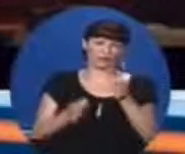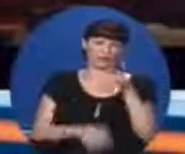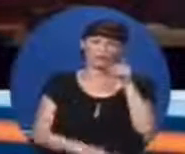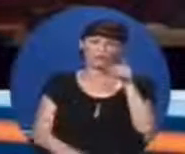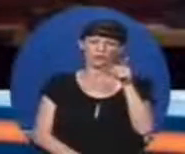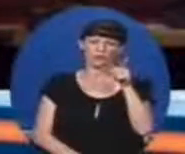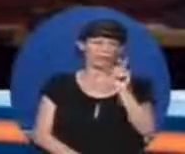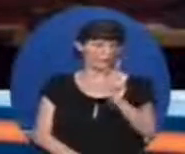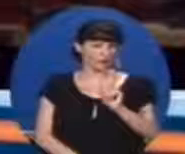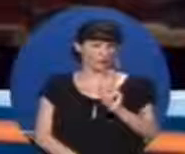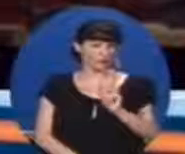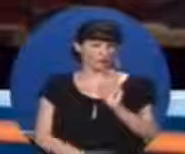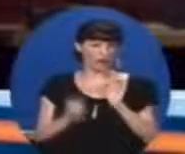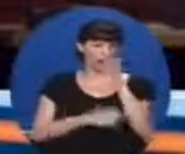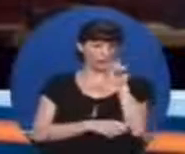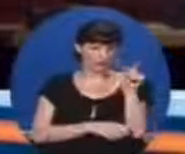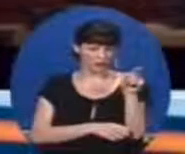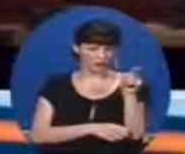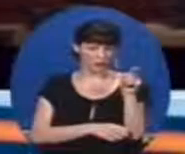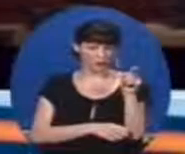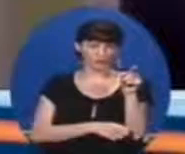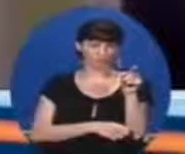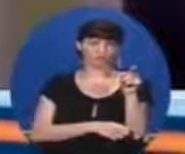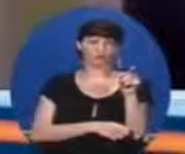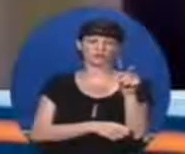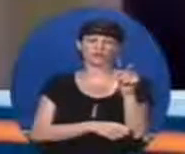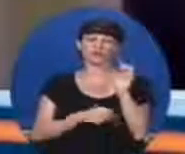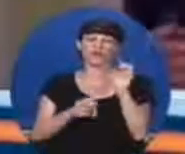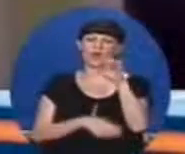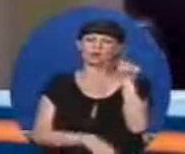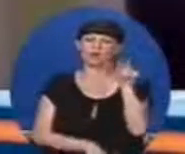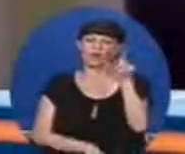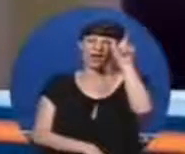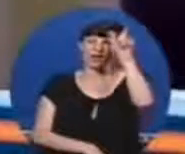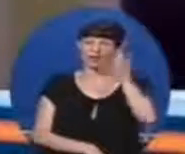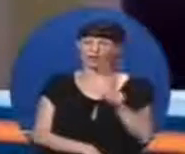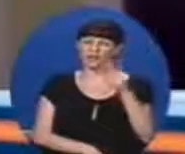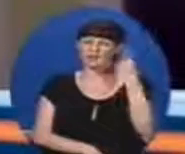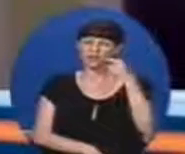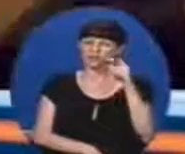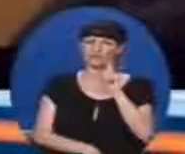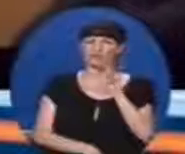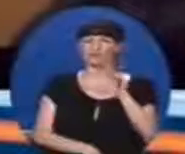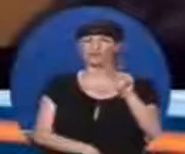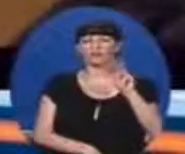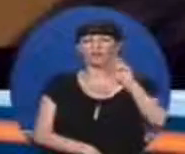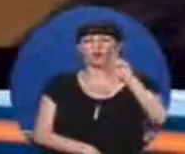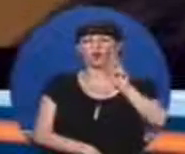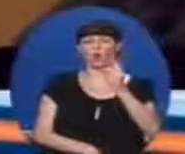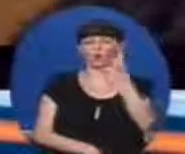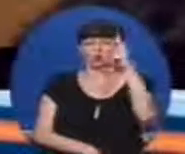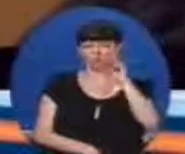של נמרודי, העבריין שהורשע בולס הניירות. עכשיו הוא מתעסק עם דברים אחרים, הוא מדבר אצל אלון חסן כל מיני דברים